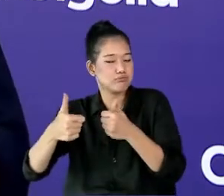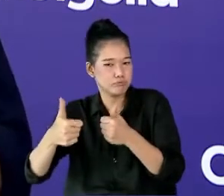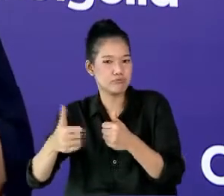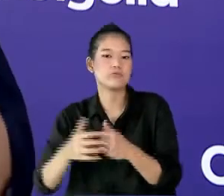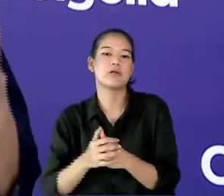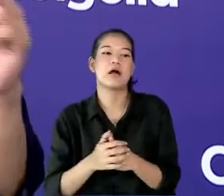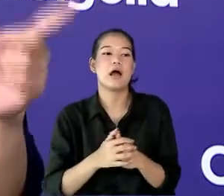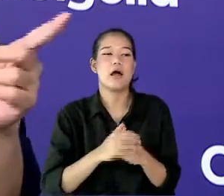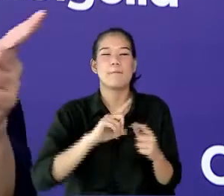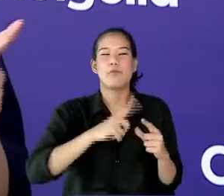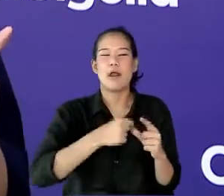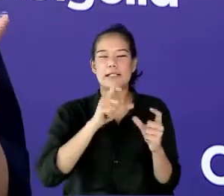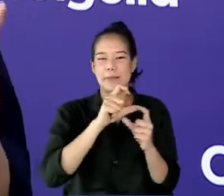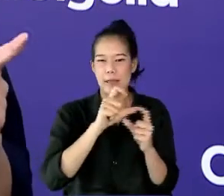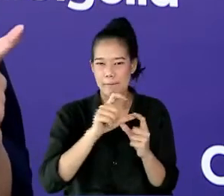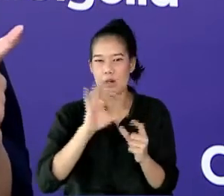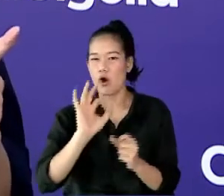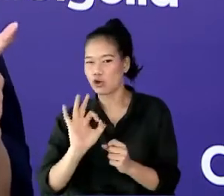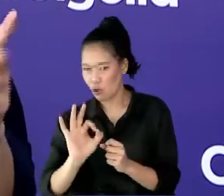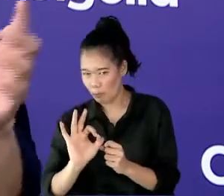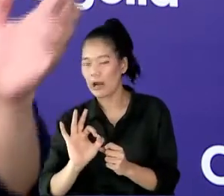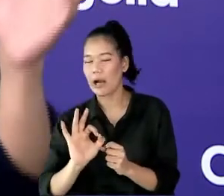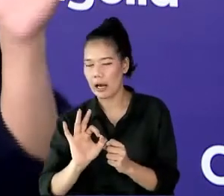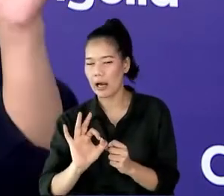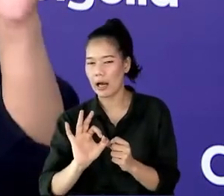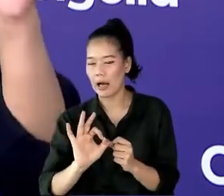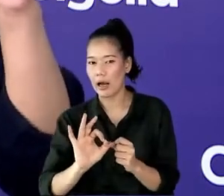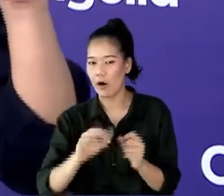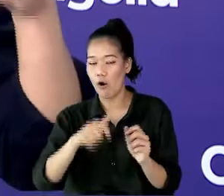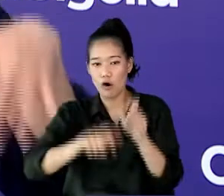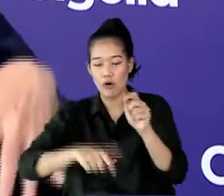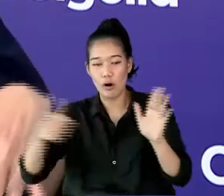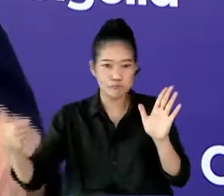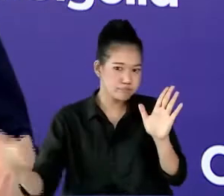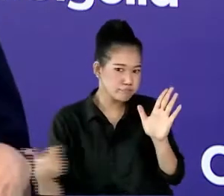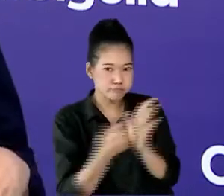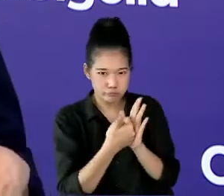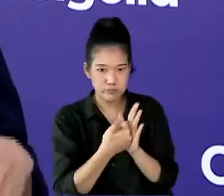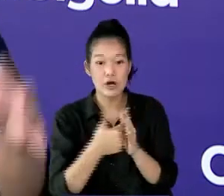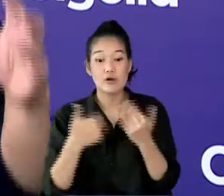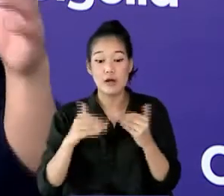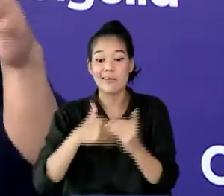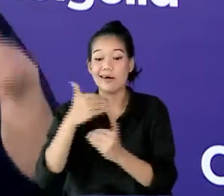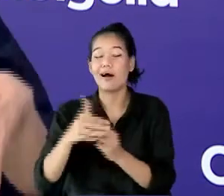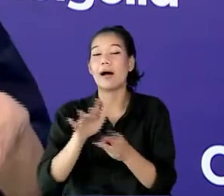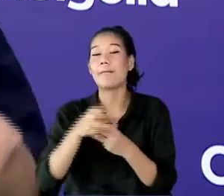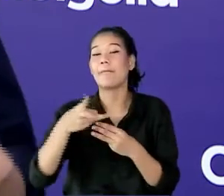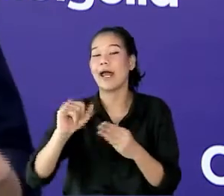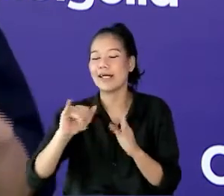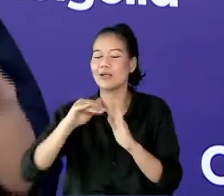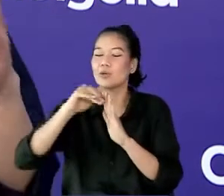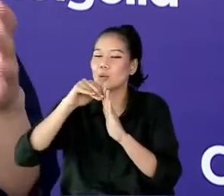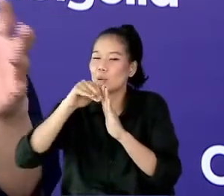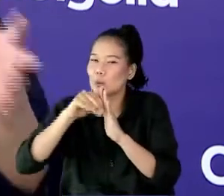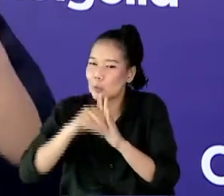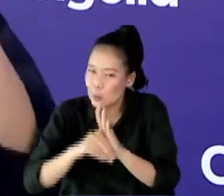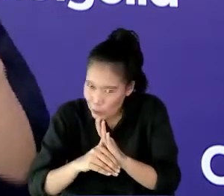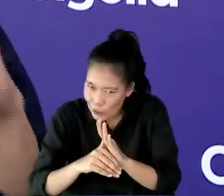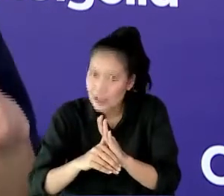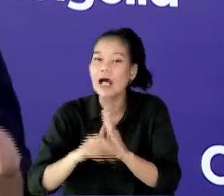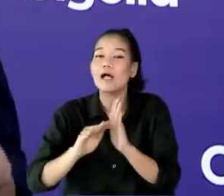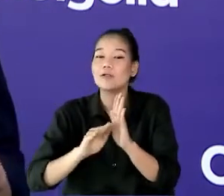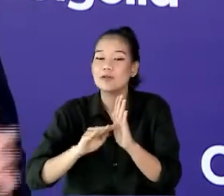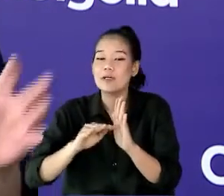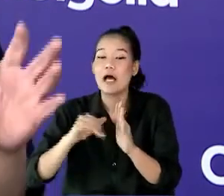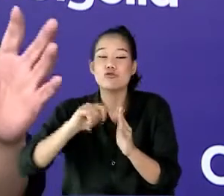dan Maret-April itu skor kepatuhan kita tinggi. Nah, tapi kemudian sempat turun di Mei, ya Juni masih turun, minggu ketiga mulai